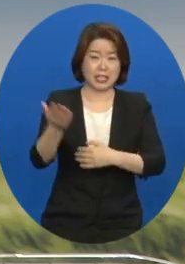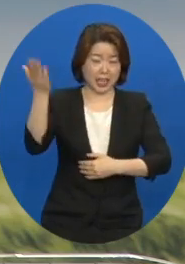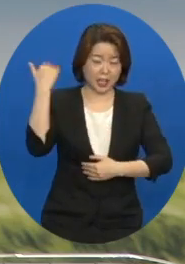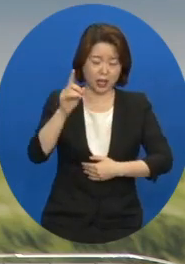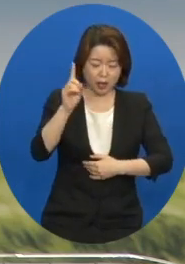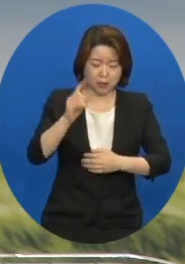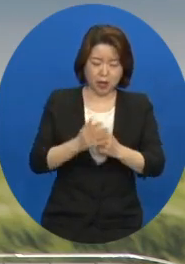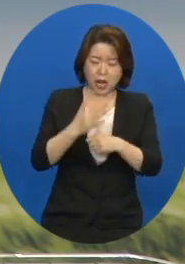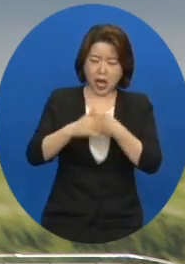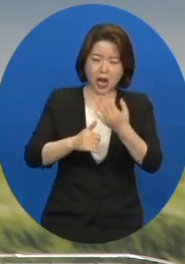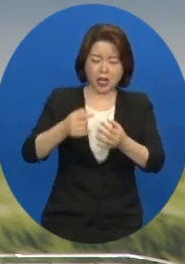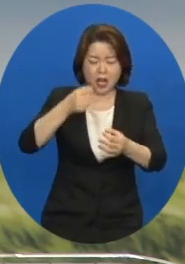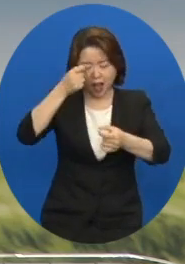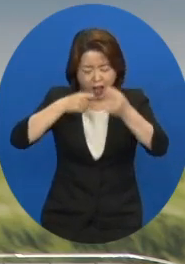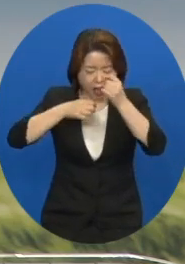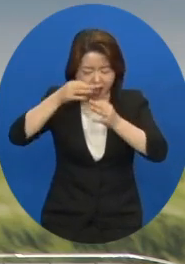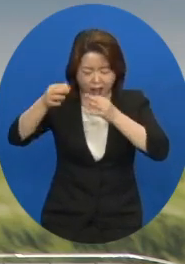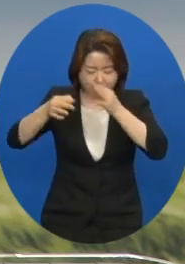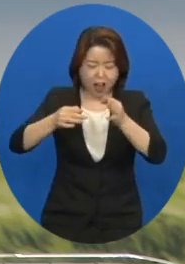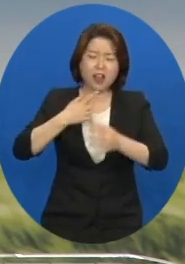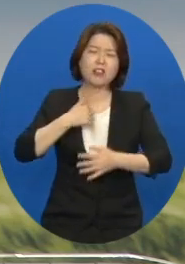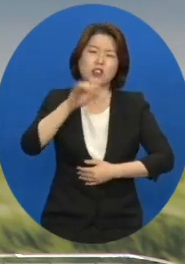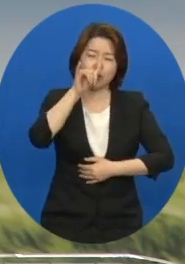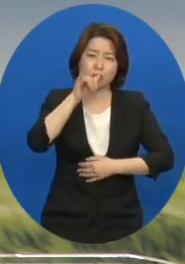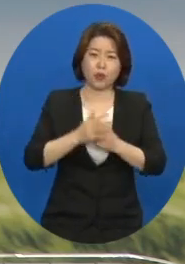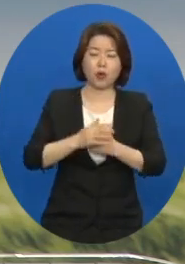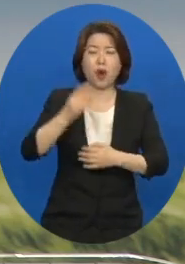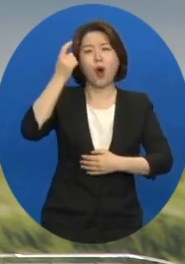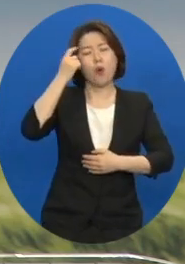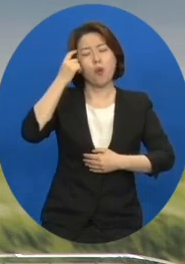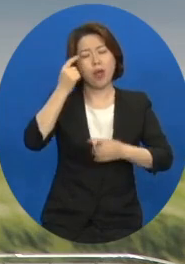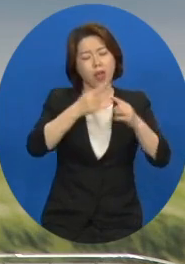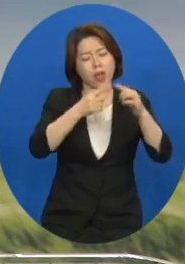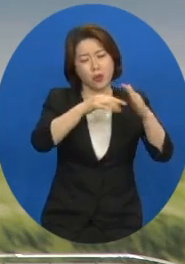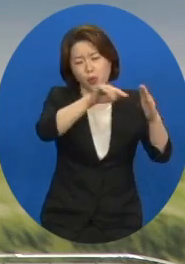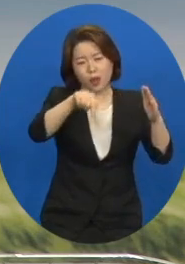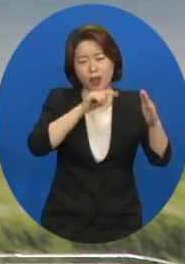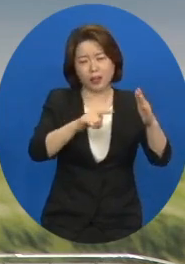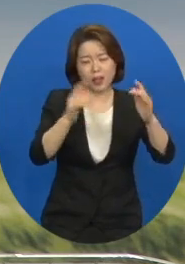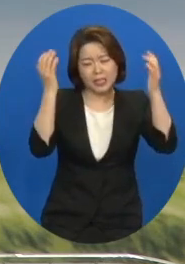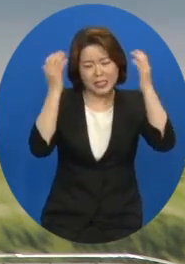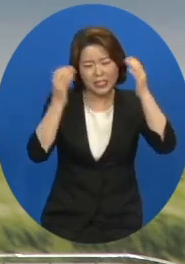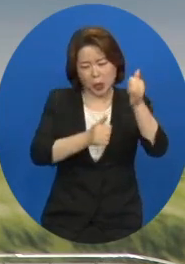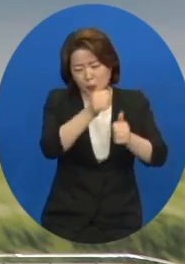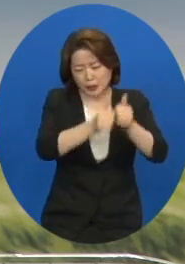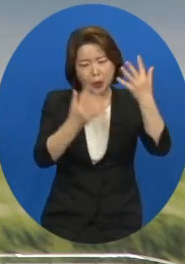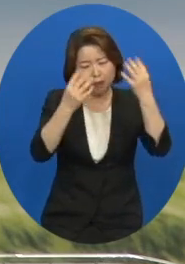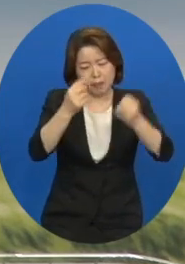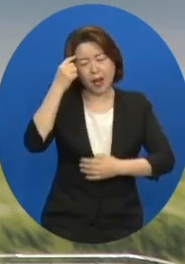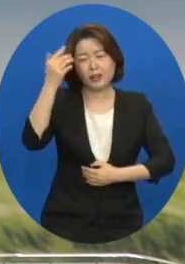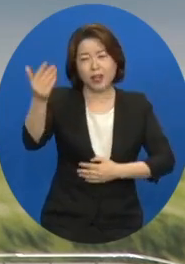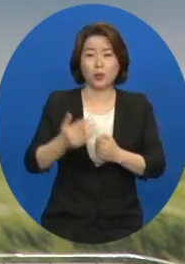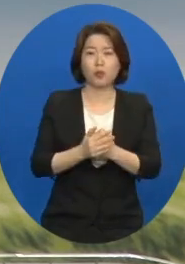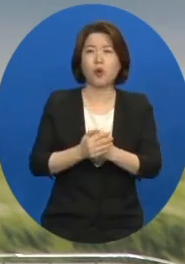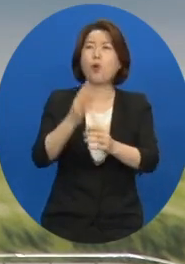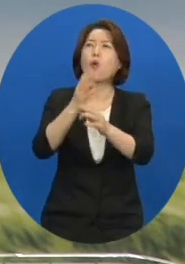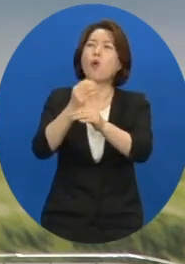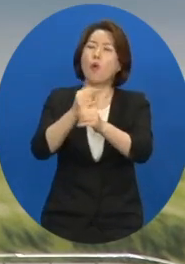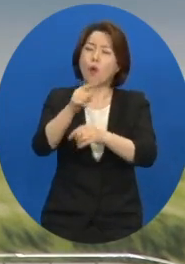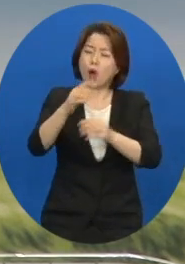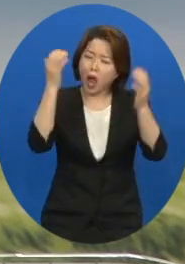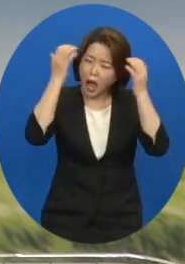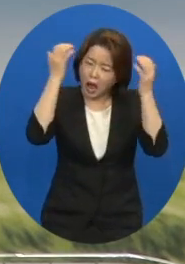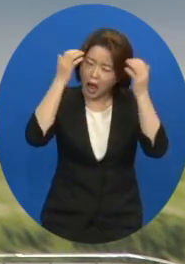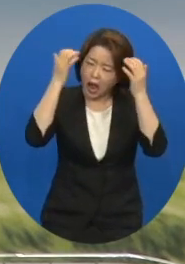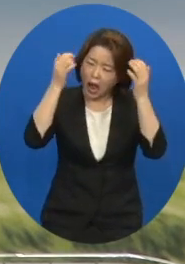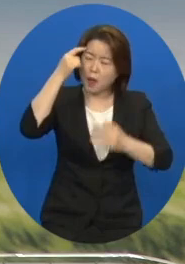하며 울었던 적이 있습니다. 하나님 왜 이렇게 교회에 시험이 많은가요? 이건 언제까지 이렇게 시험에